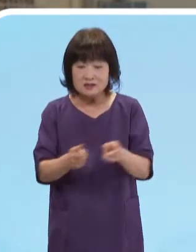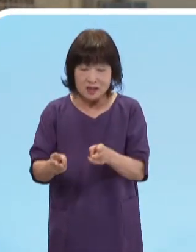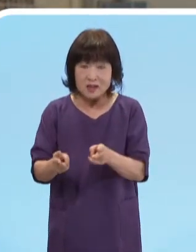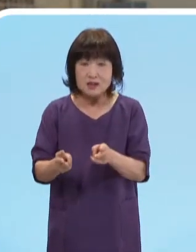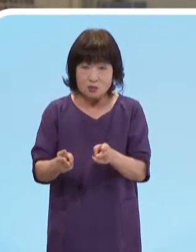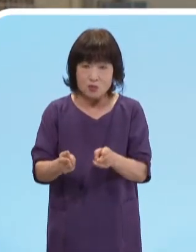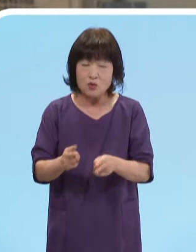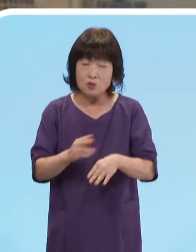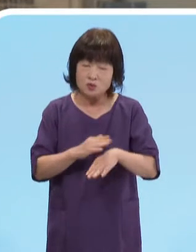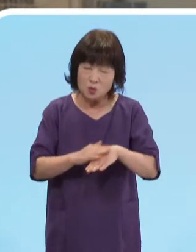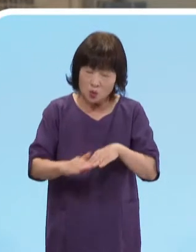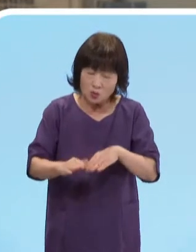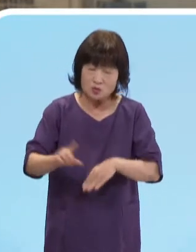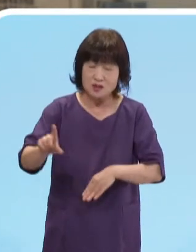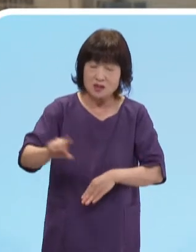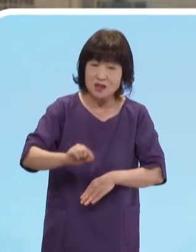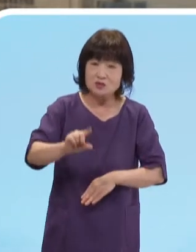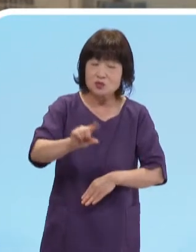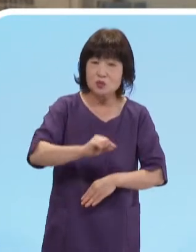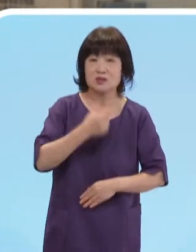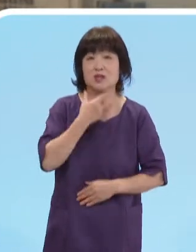度とかを利用していただきながら、